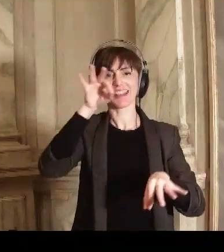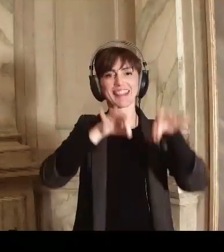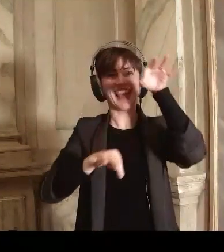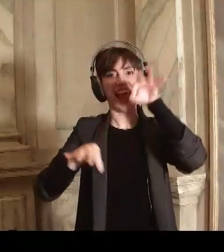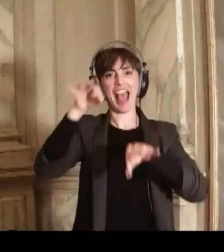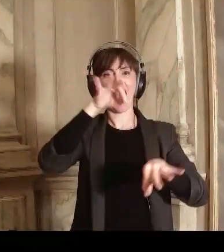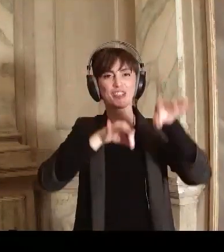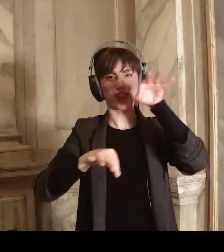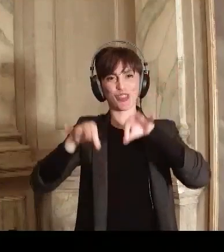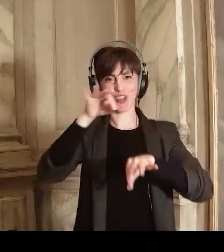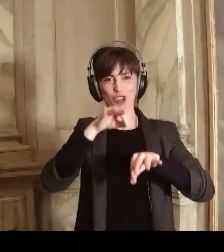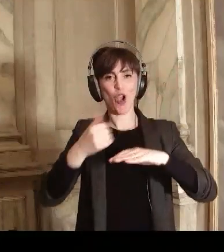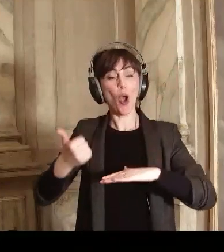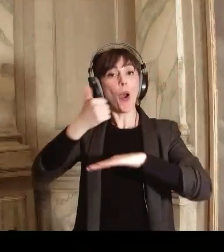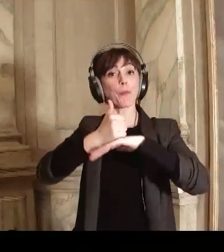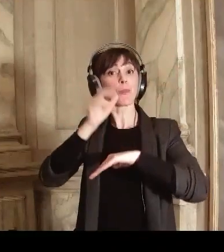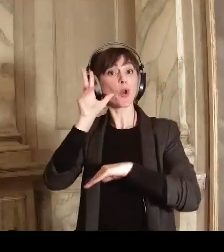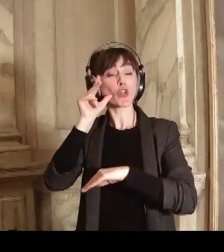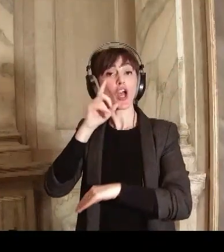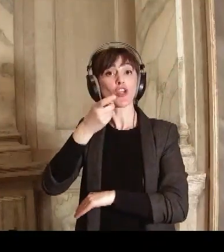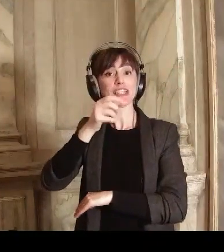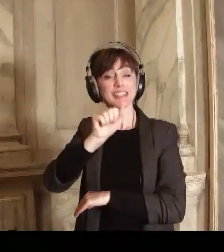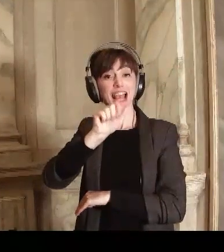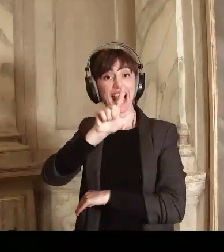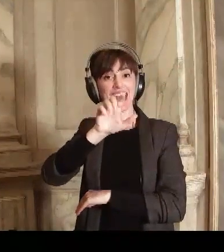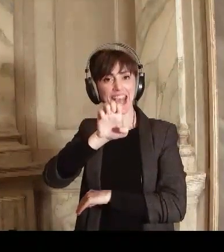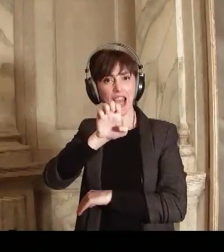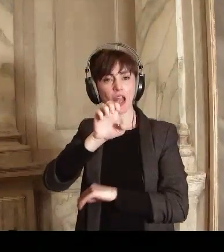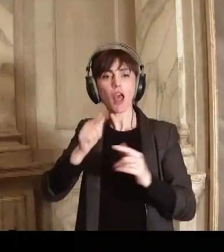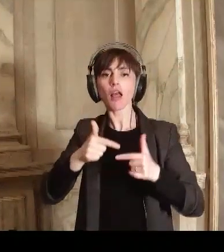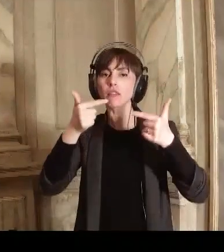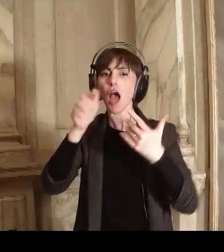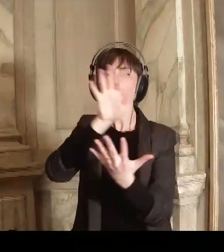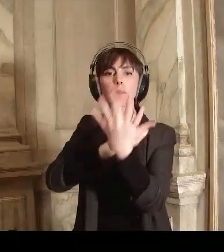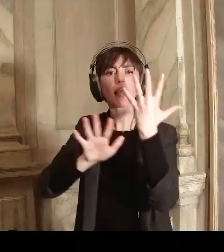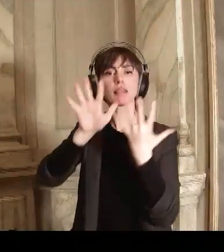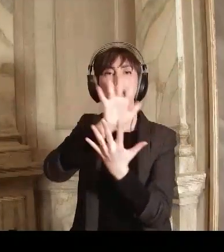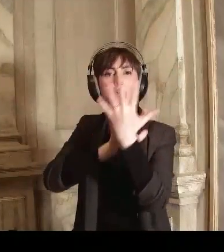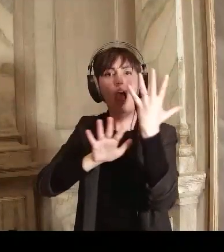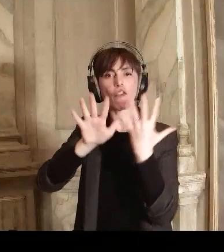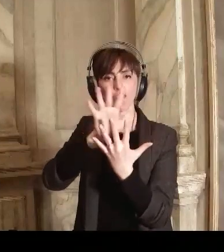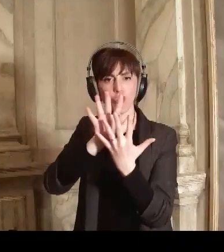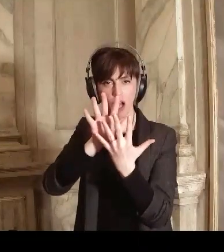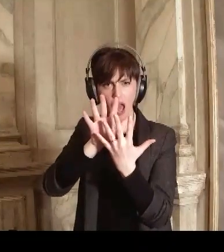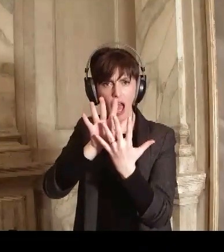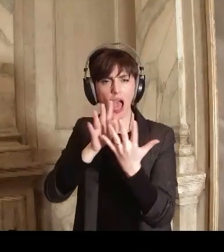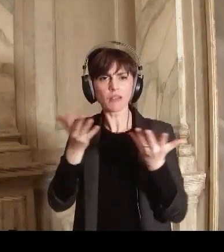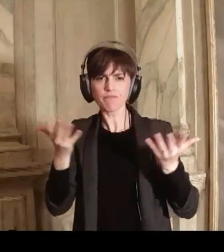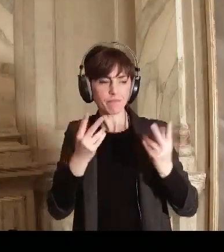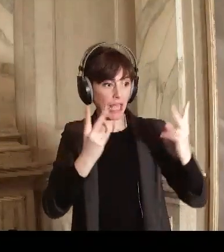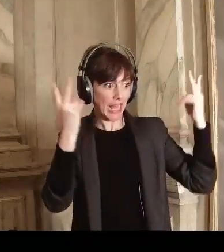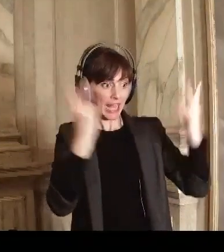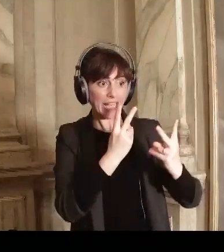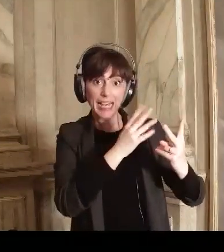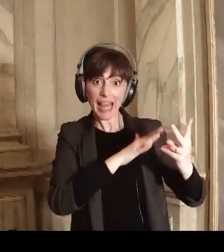malia che lo spettacolo dal vivo compie, strappandoci dal reale per ammarare in un mondo dove tutto è possibile,